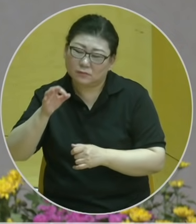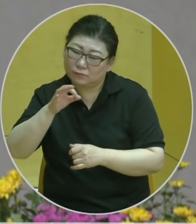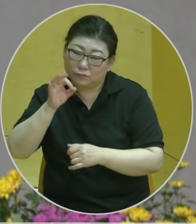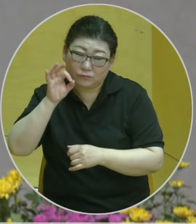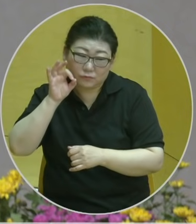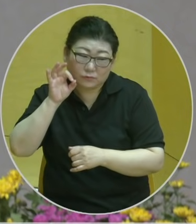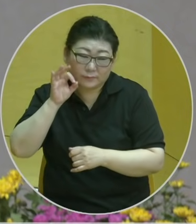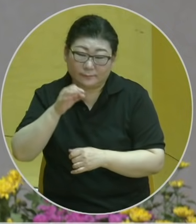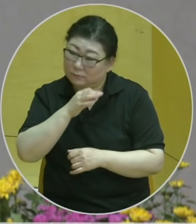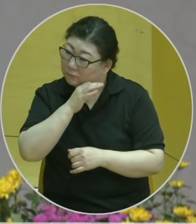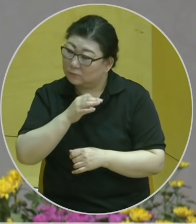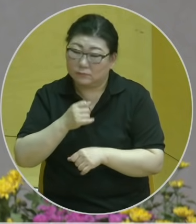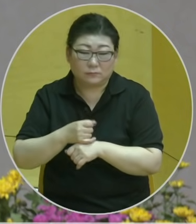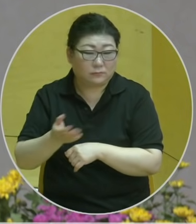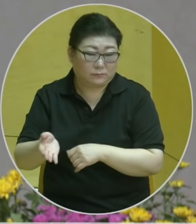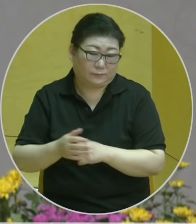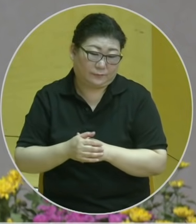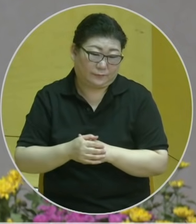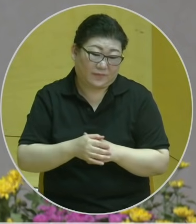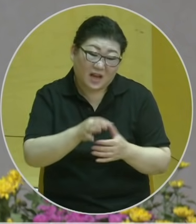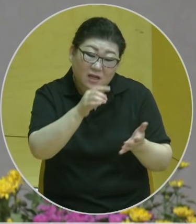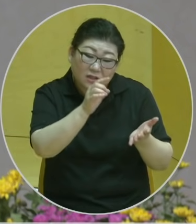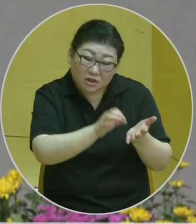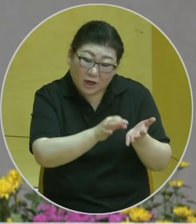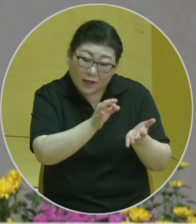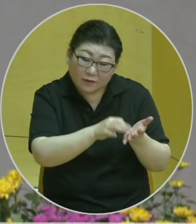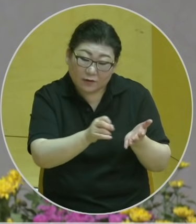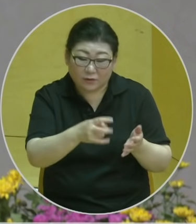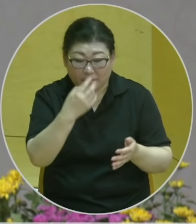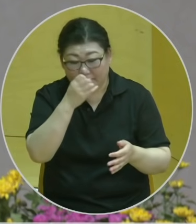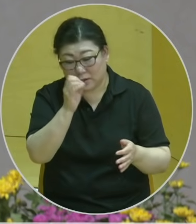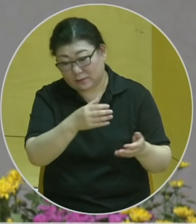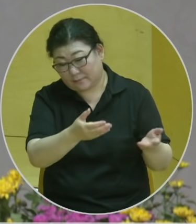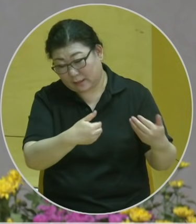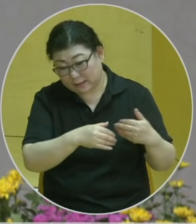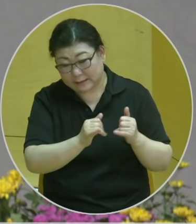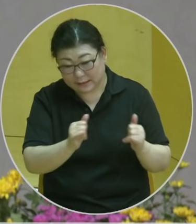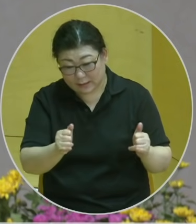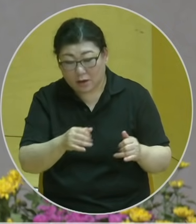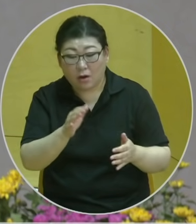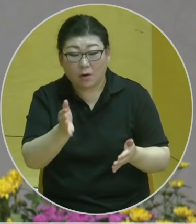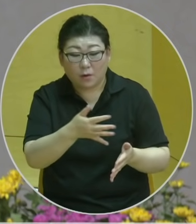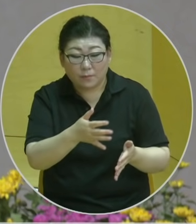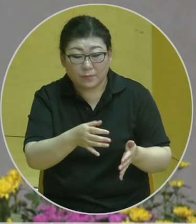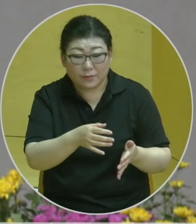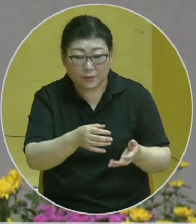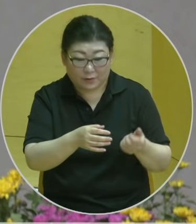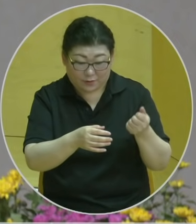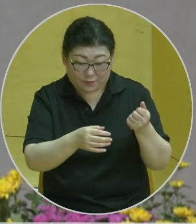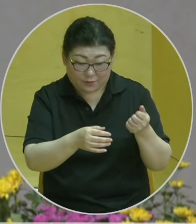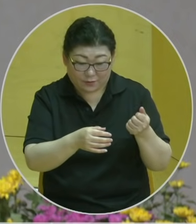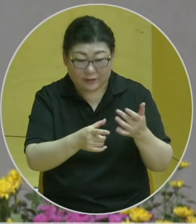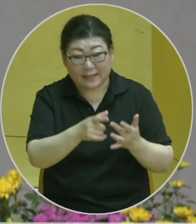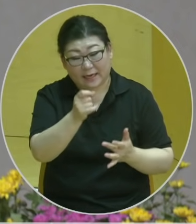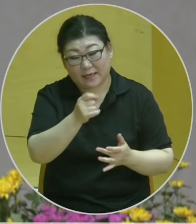하시며 하나님께서 세상에 천한 것과 멸시받는 자들과 없는 것들을 택하사 있는 것들을 피하려